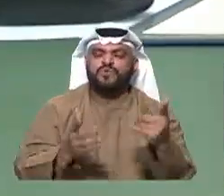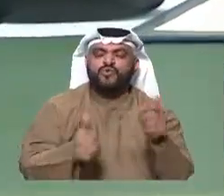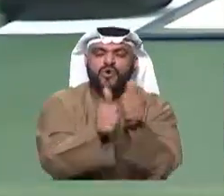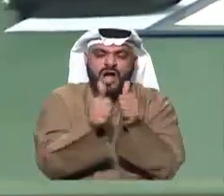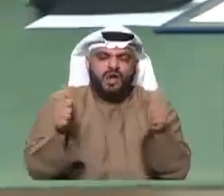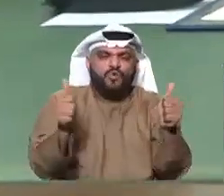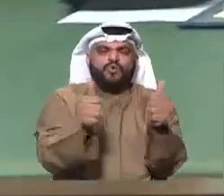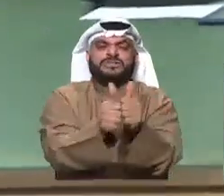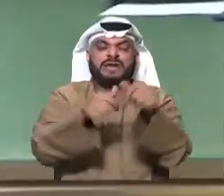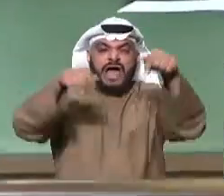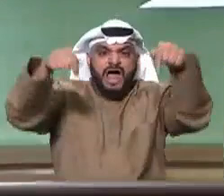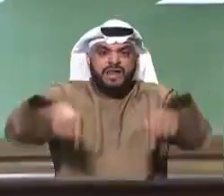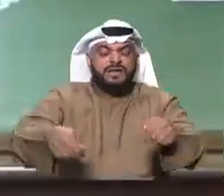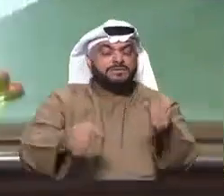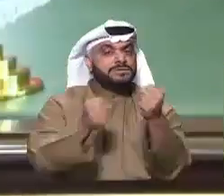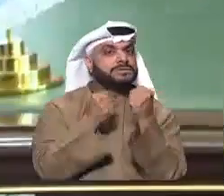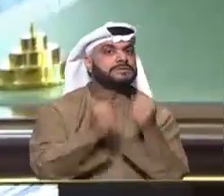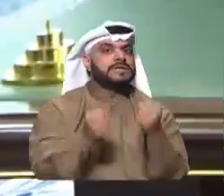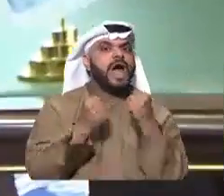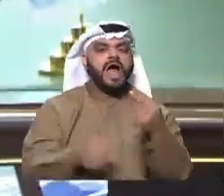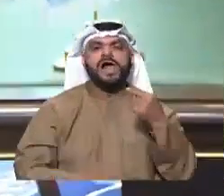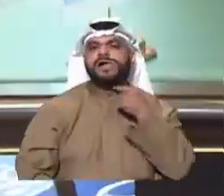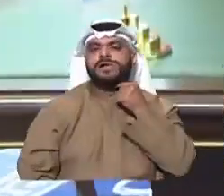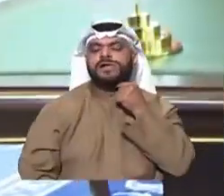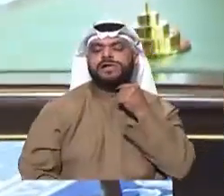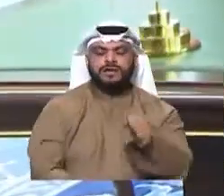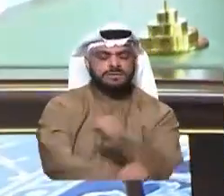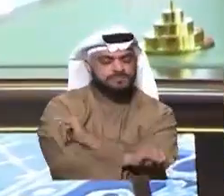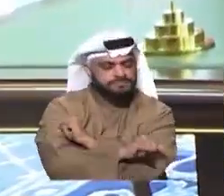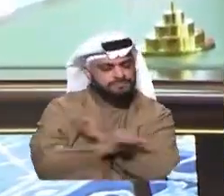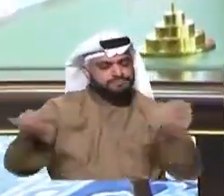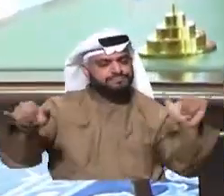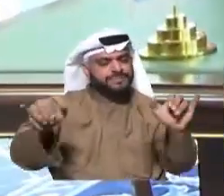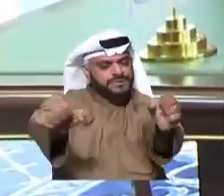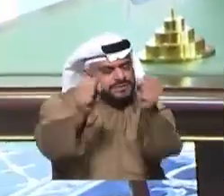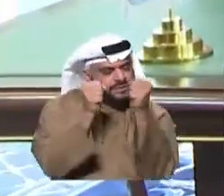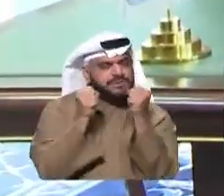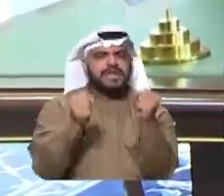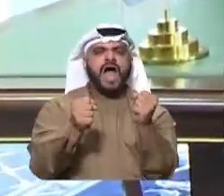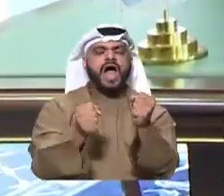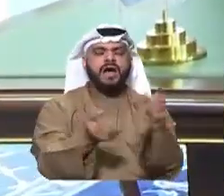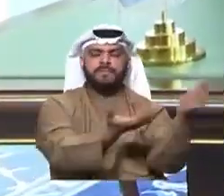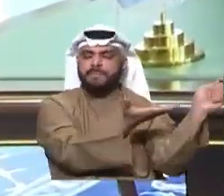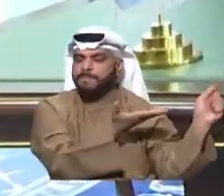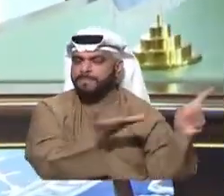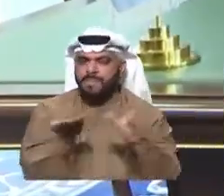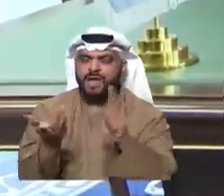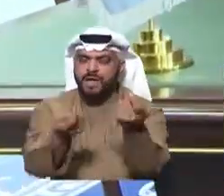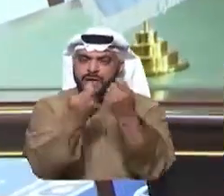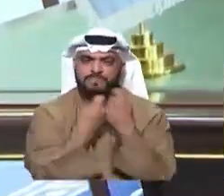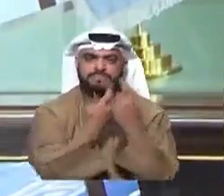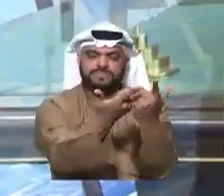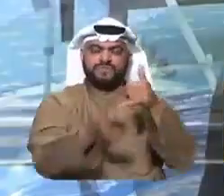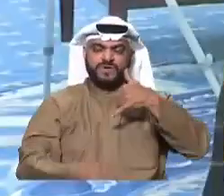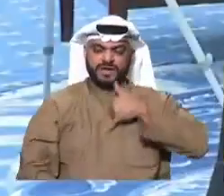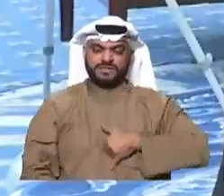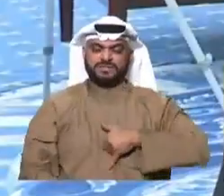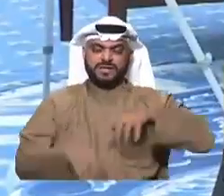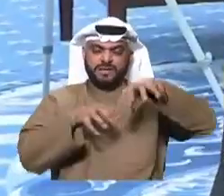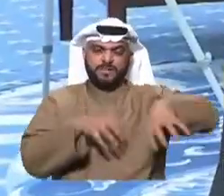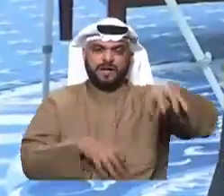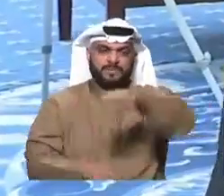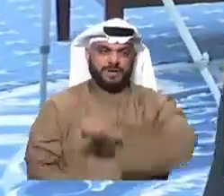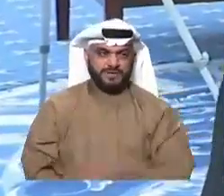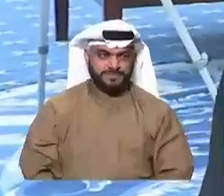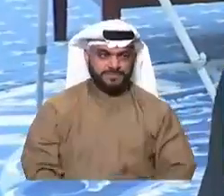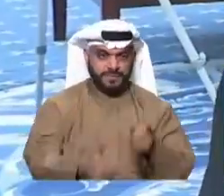إمكانيات الوصول للخدمات الأساسية لحوالي 200 ألف نازح في عدد من المدن اليمنية.